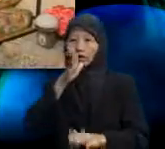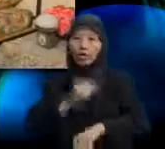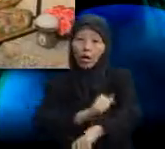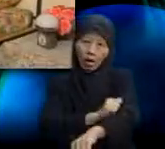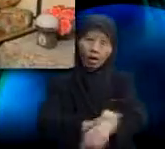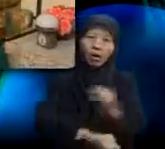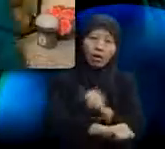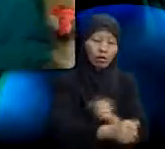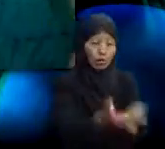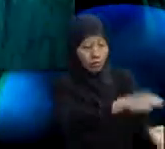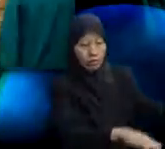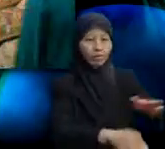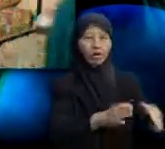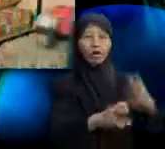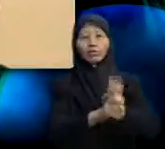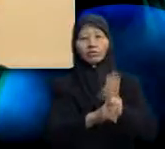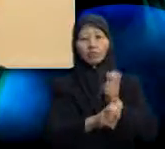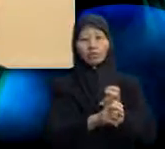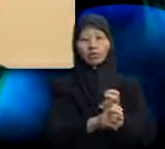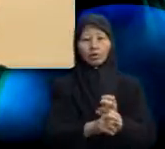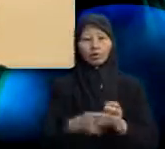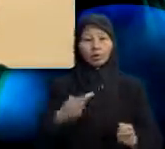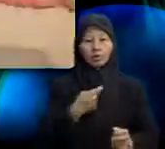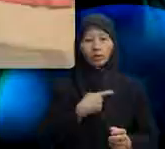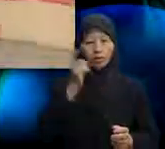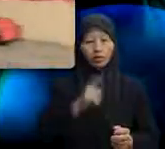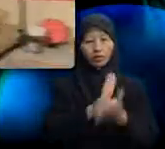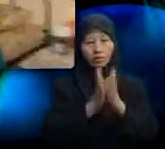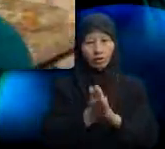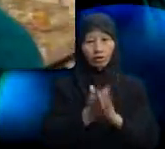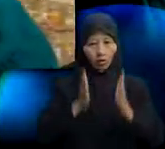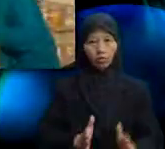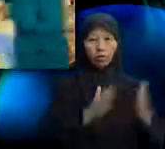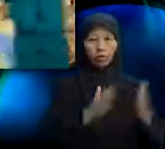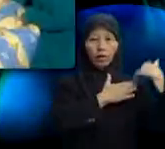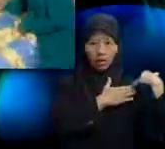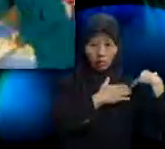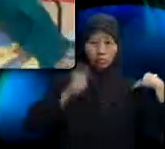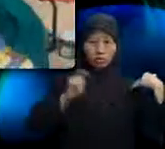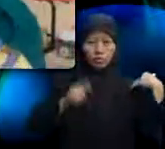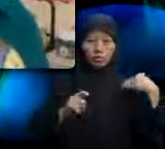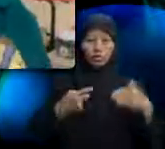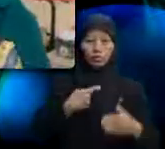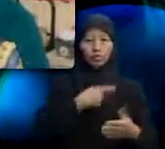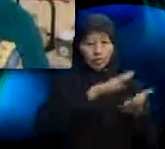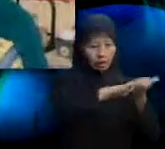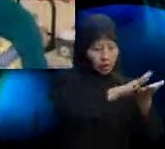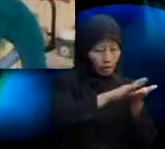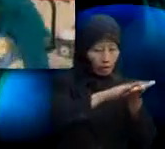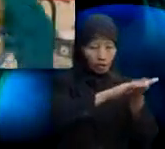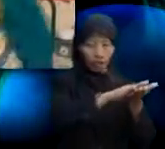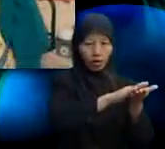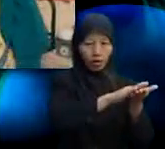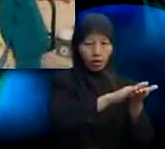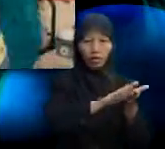kita juga yang susah dan penat. Latihlah diri supaya menjadi seorang yang bertanggungjawab. Setelah mengemas tempat